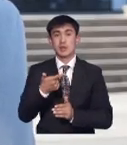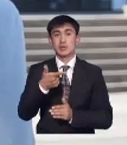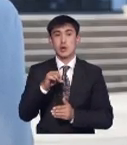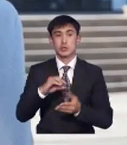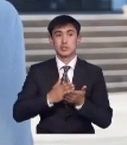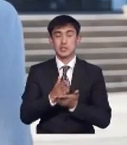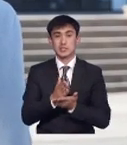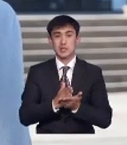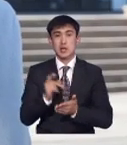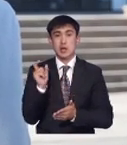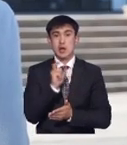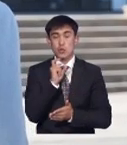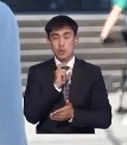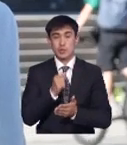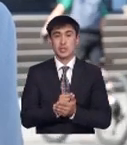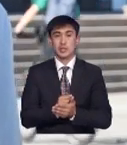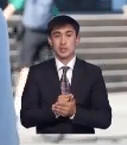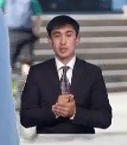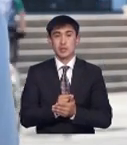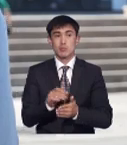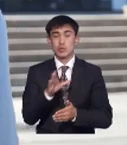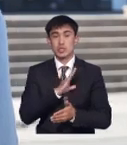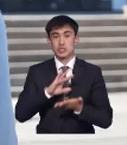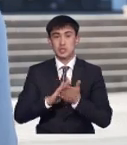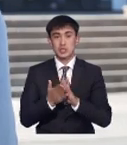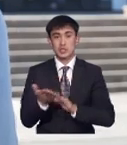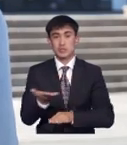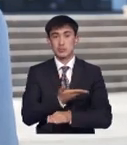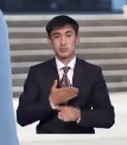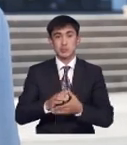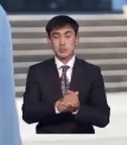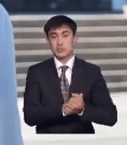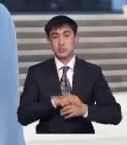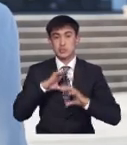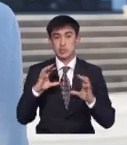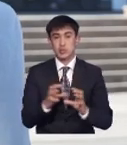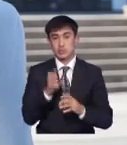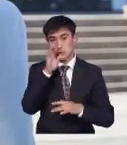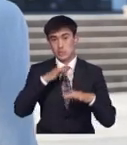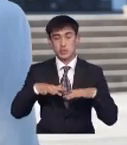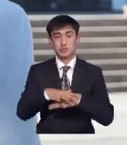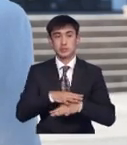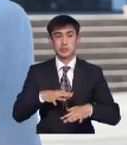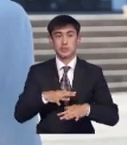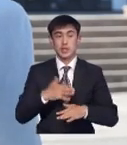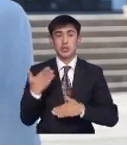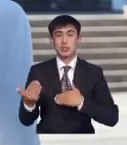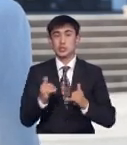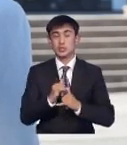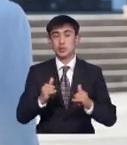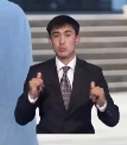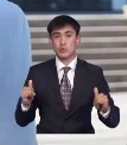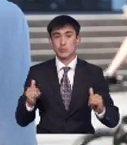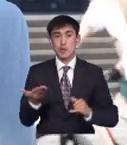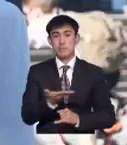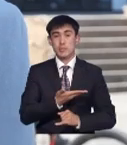геосаяси экономикалық қысымдардың болып жатқан жағдайында біз бейбітшілікті сақтауымыз, елдеріміздің жан-жақты дамуы,